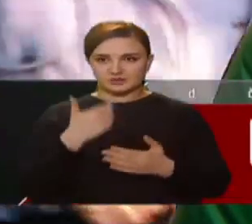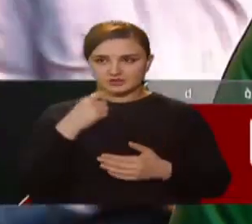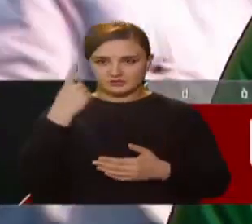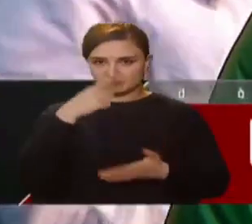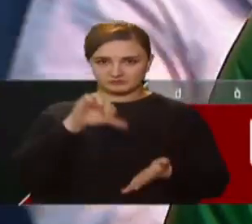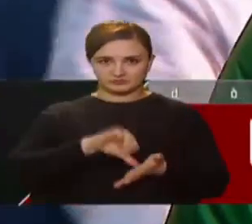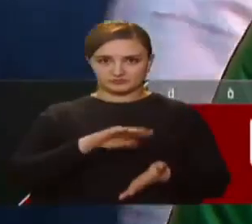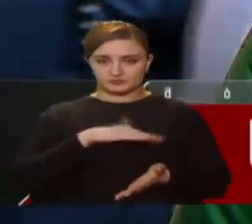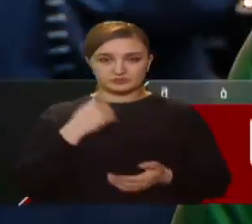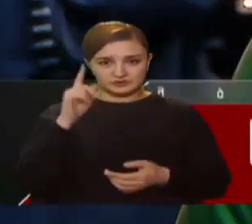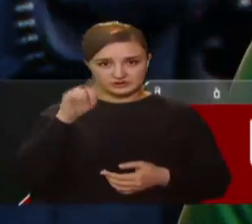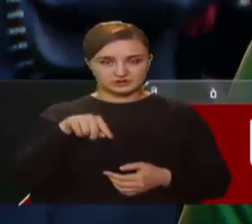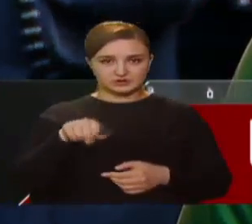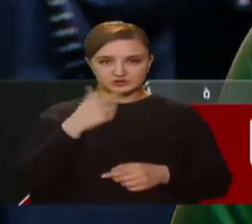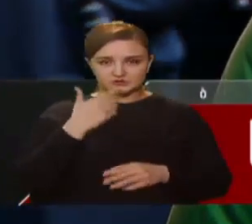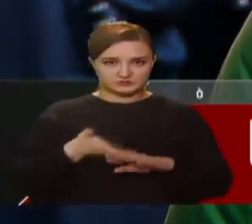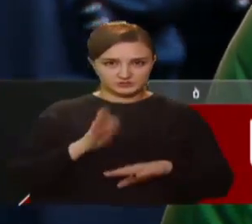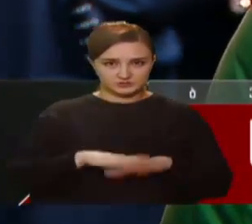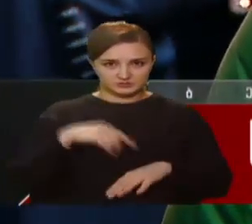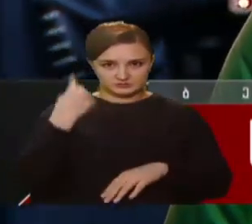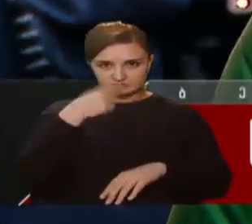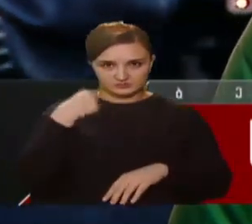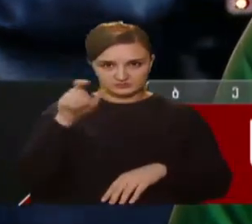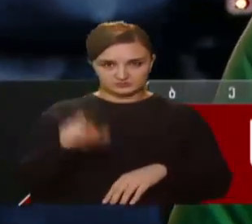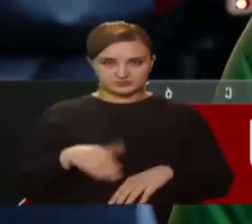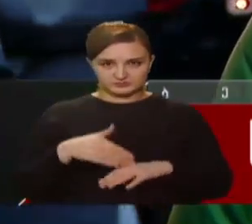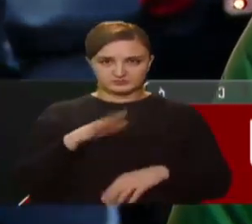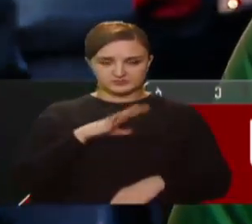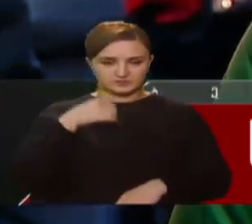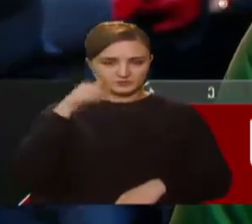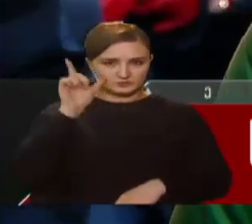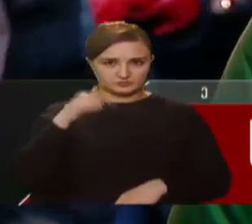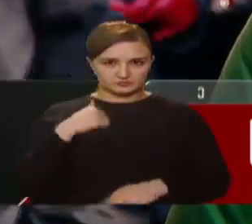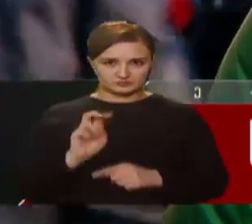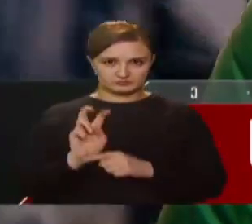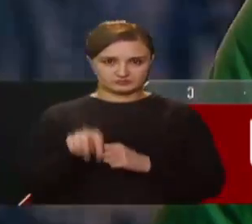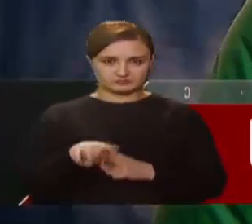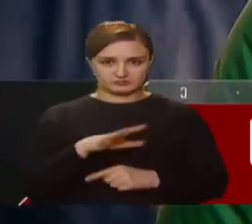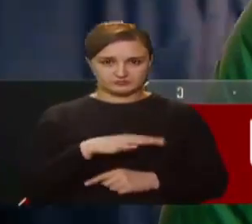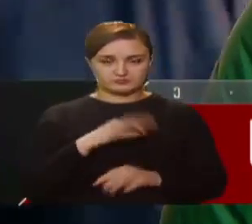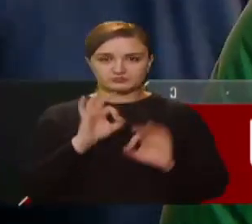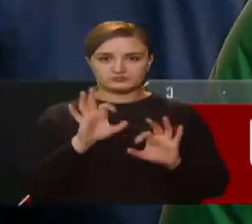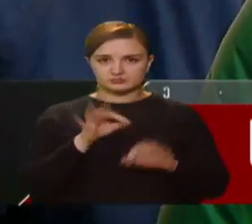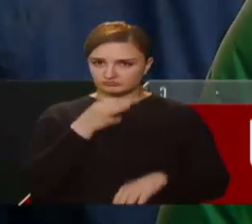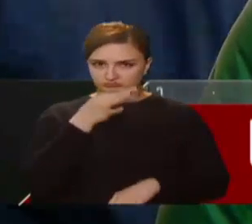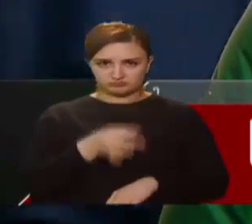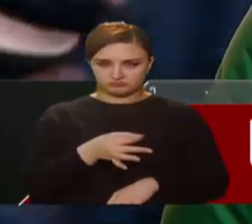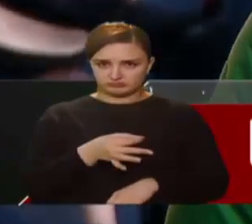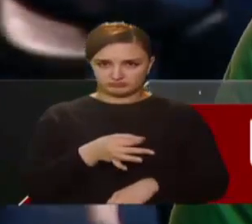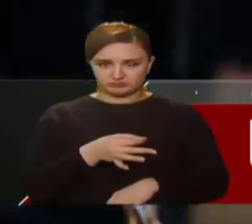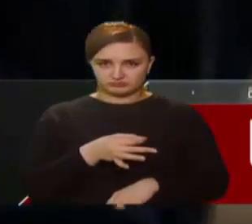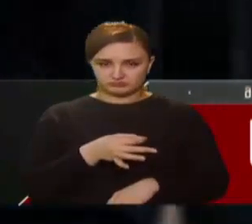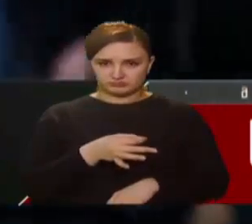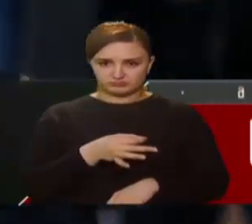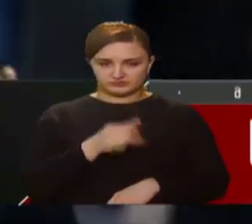არის უკიდურესად მძიმე მდგომარეობაში. Მე გახდით მასთან გუშინ წინ ai წარმოუდგენელი სურათი